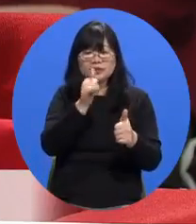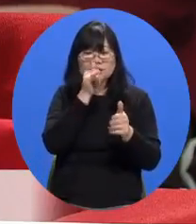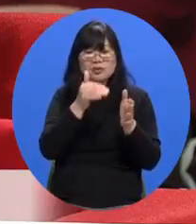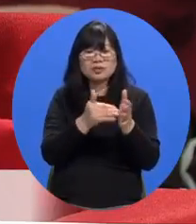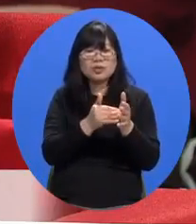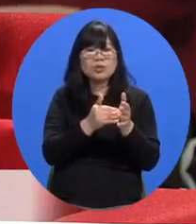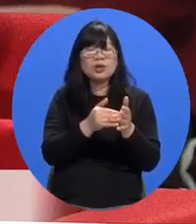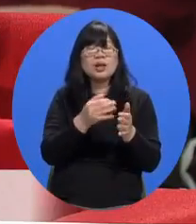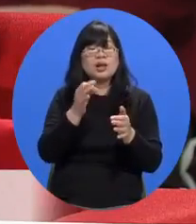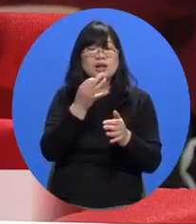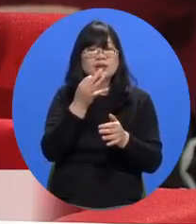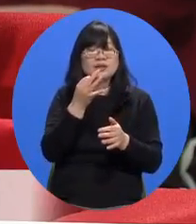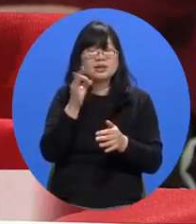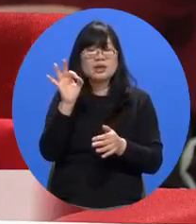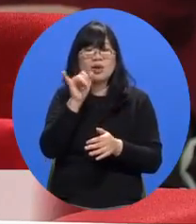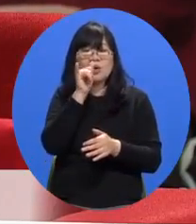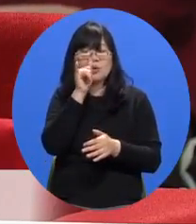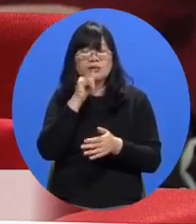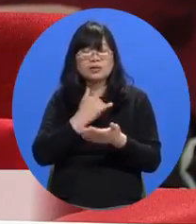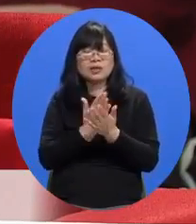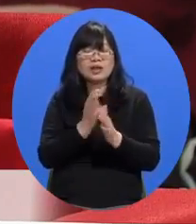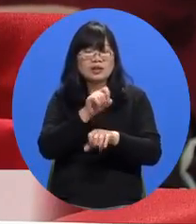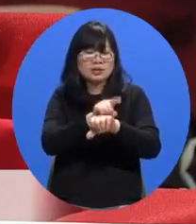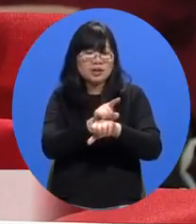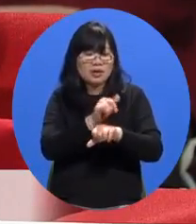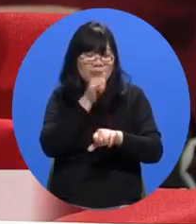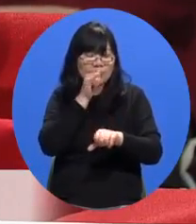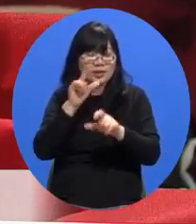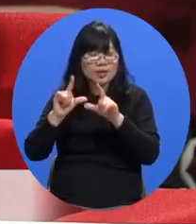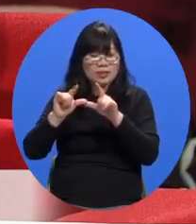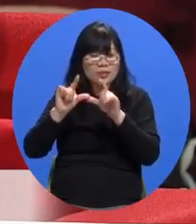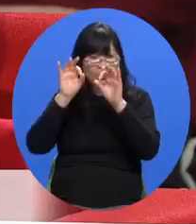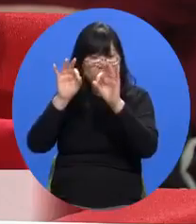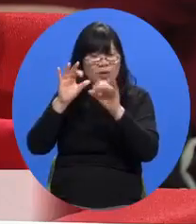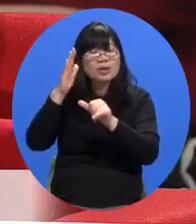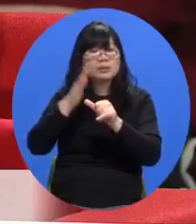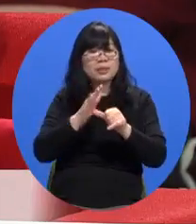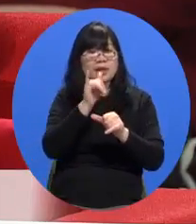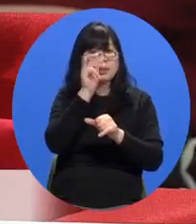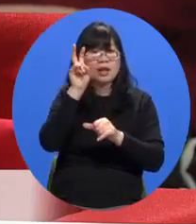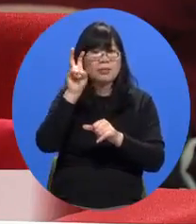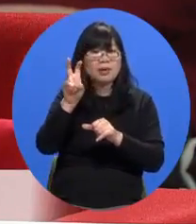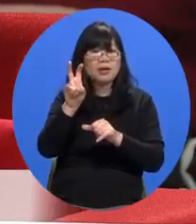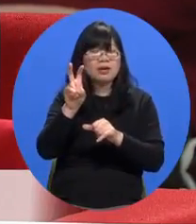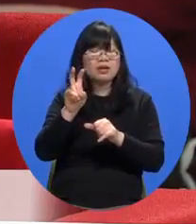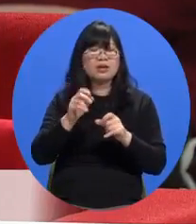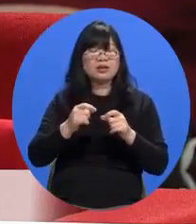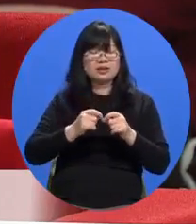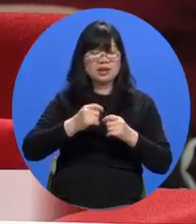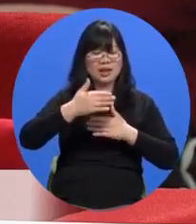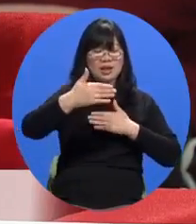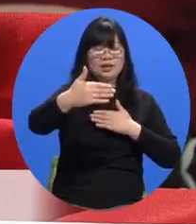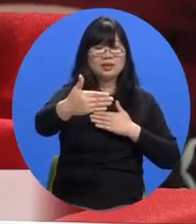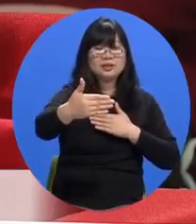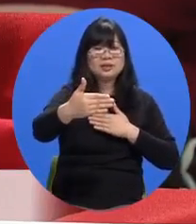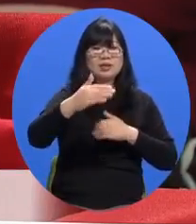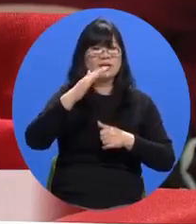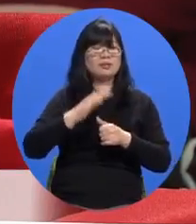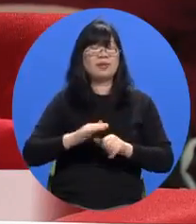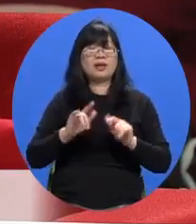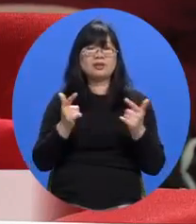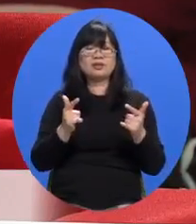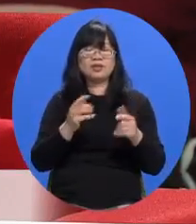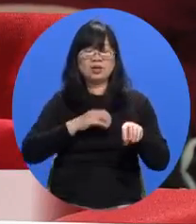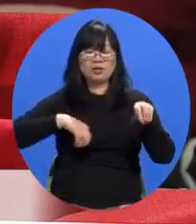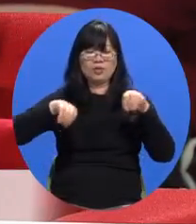그것이 용인되고 혹시 다양성이 있다 보면 일부에서는 또 실패가 있을 수도 있지만 장기적으로는 또 그게 실패가 아니라